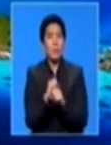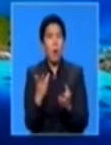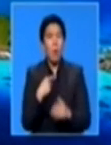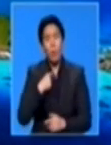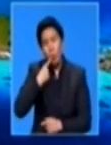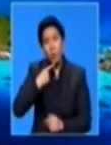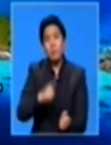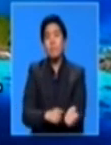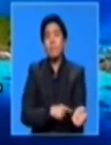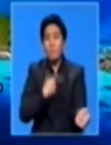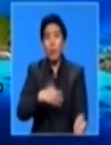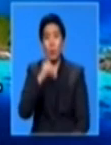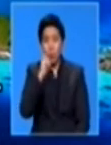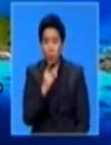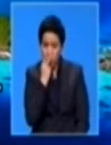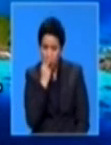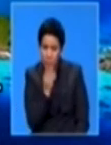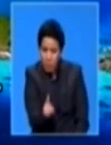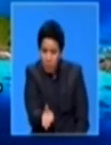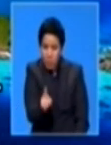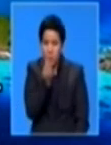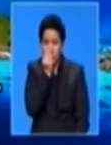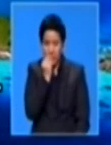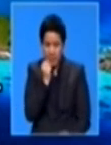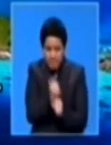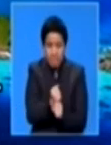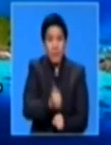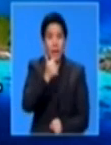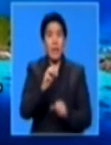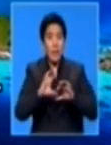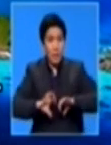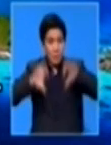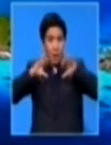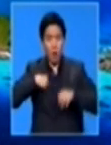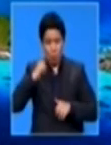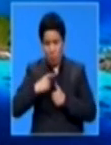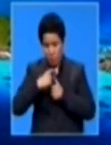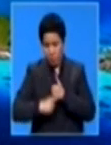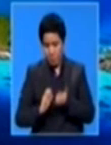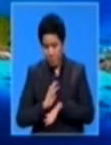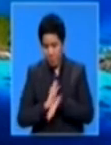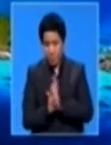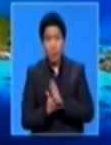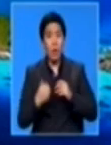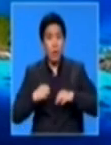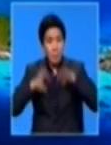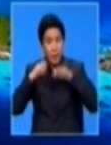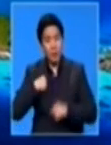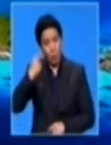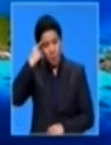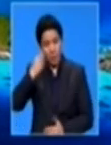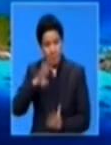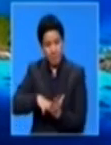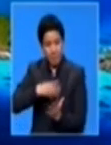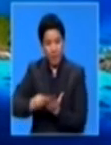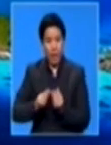อะแล้วนะมันต้องนำไปสู่การปฏิบัติให้ได้ข้าราชการก็ต้องปรับตัวนะครับรัฐบาลก็พยายามจะให้แนวคิดนโยบายไปแล้วแต่ผู้ปฏิ